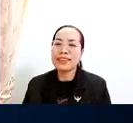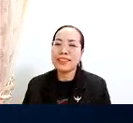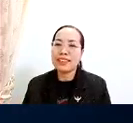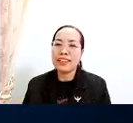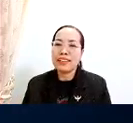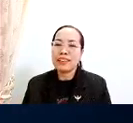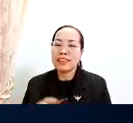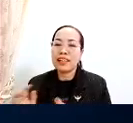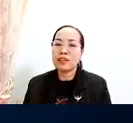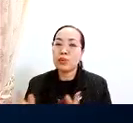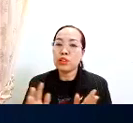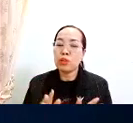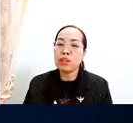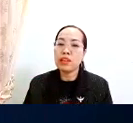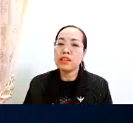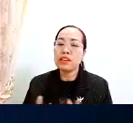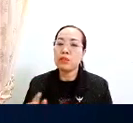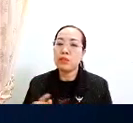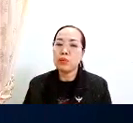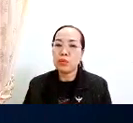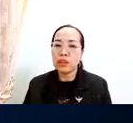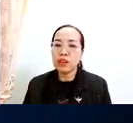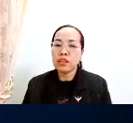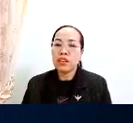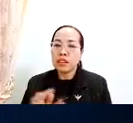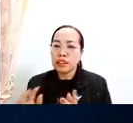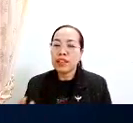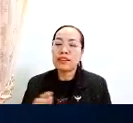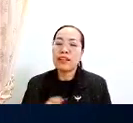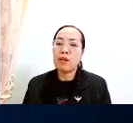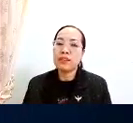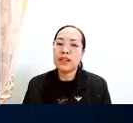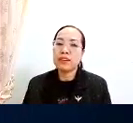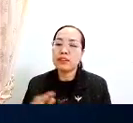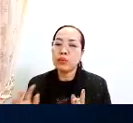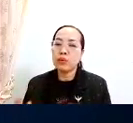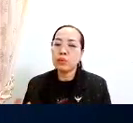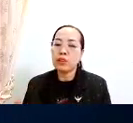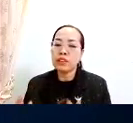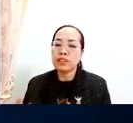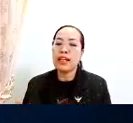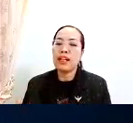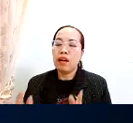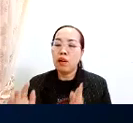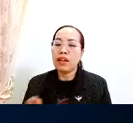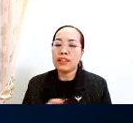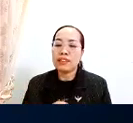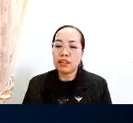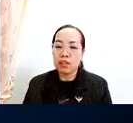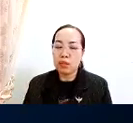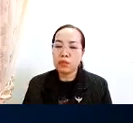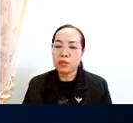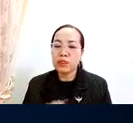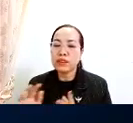para chạy chà đã xa chùm nuôi ở tô mi dưỡng chia chùm nuôi muối khnát thông chà chia chùm nuôi muối ti xa online